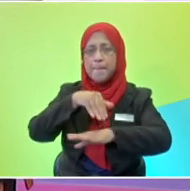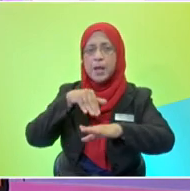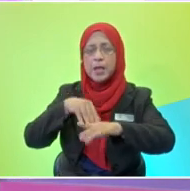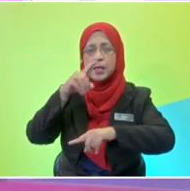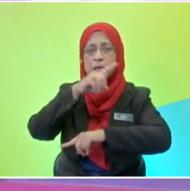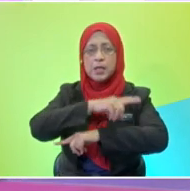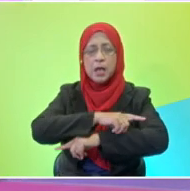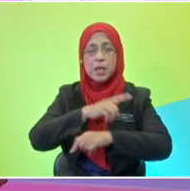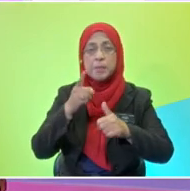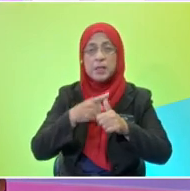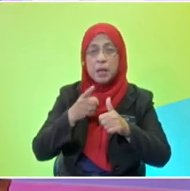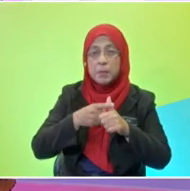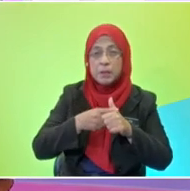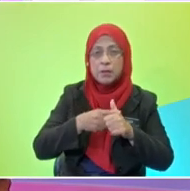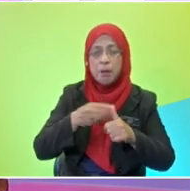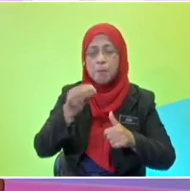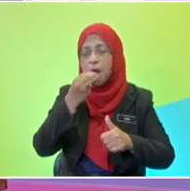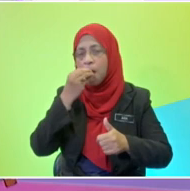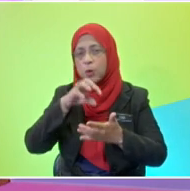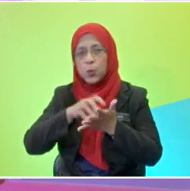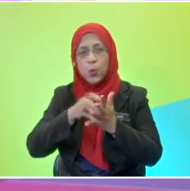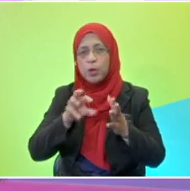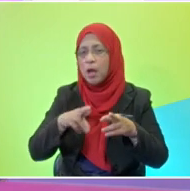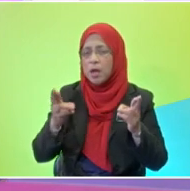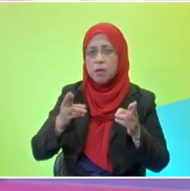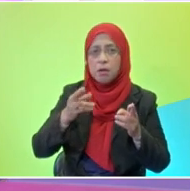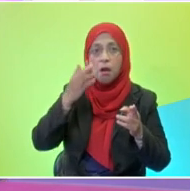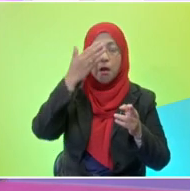daftar biaya pergi makan kue apa semua